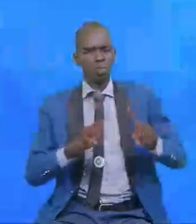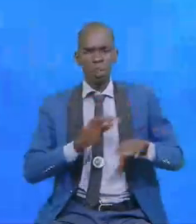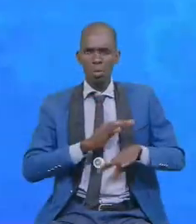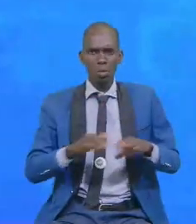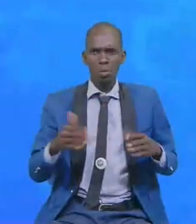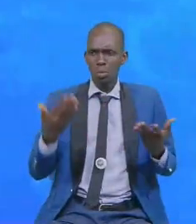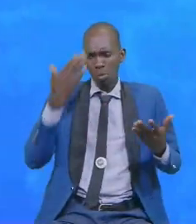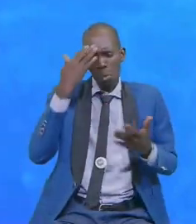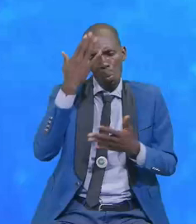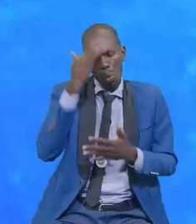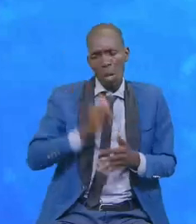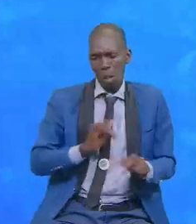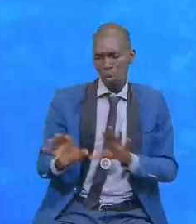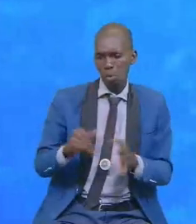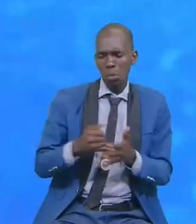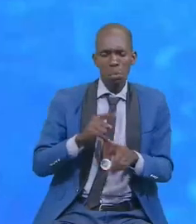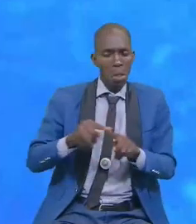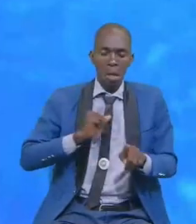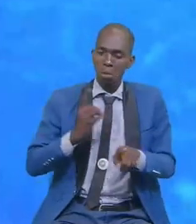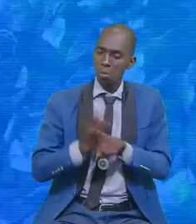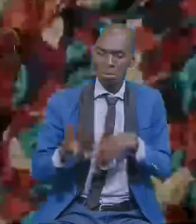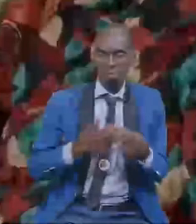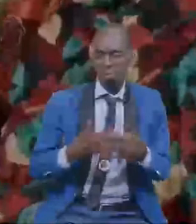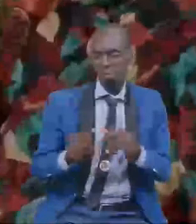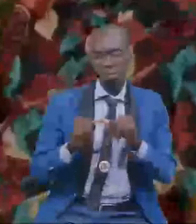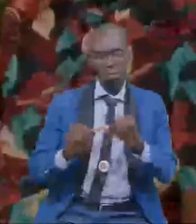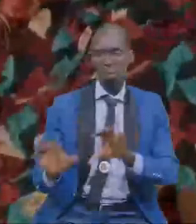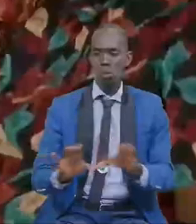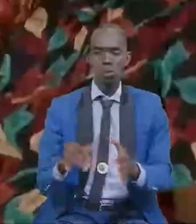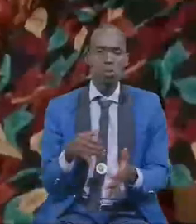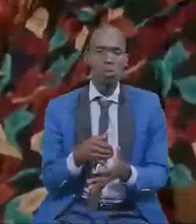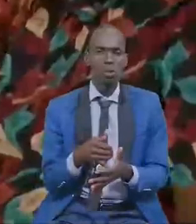Ne dis pas, je ne sais pas pourquoi je fais ce que je fais, mais je le fais.